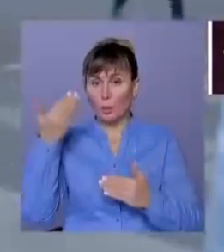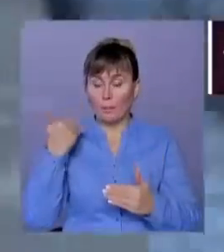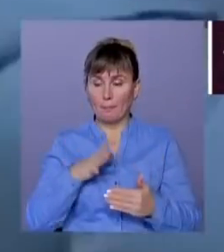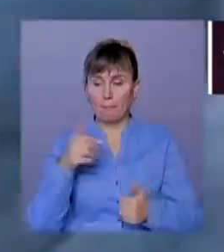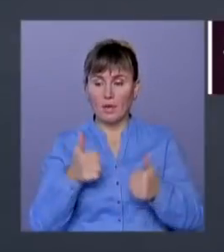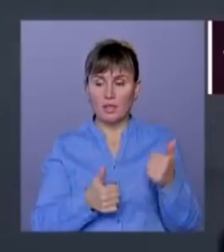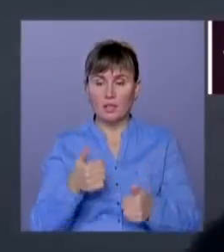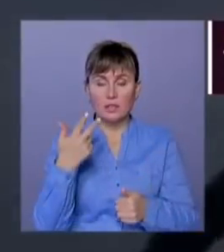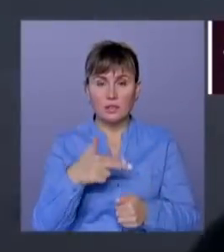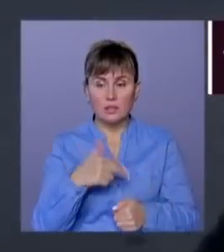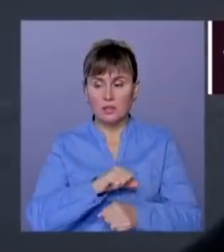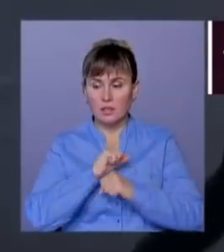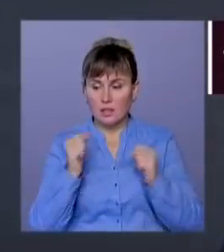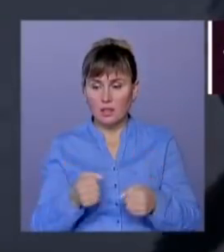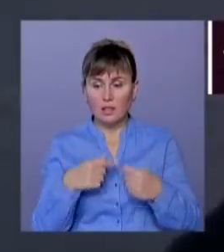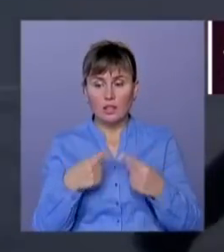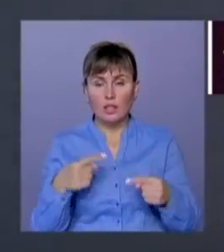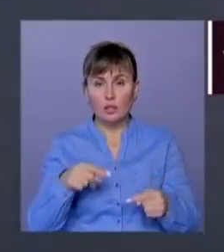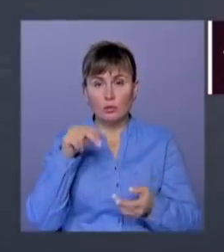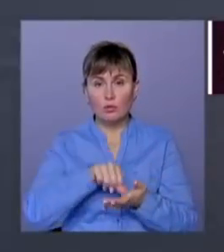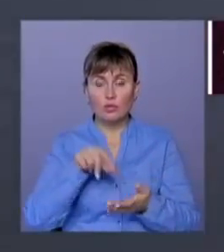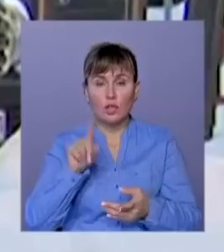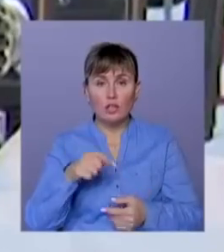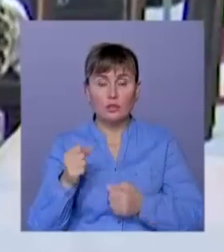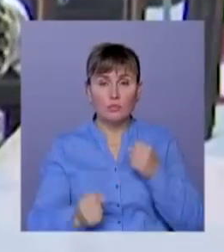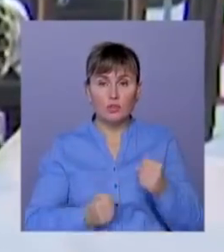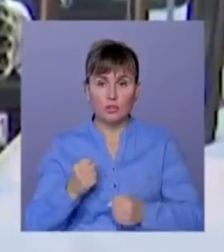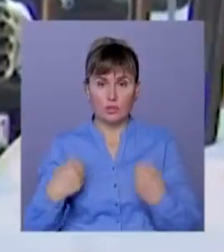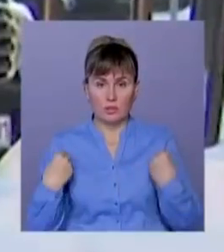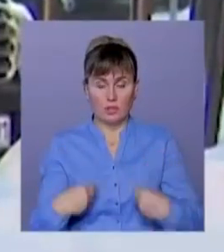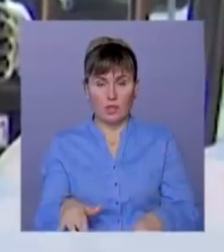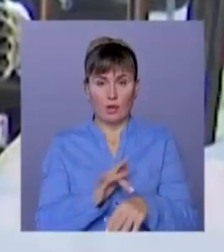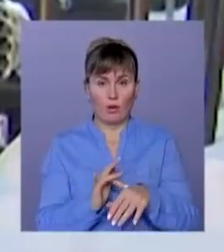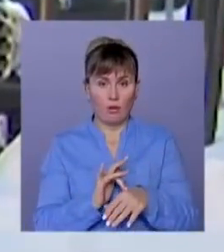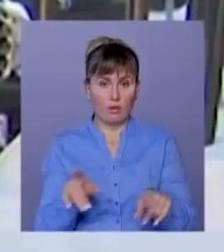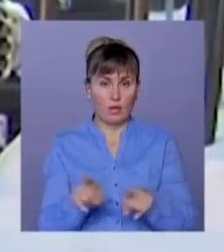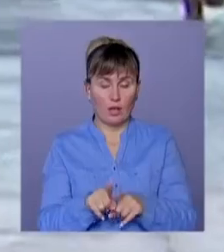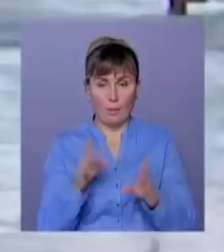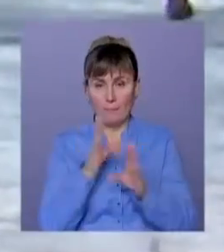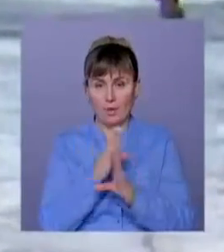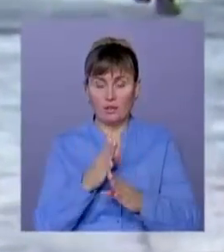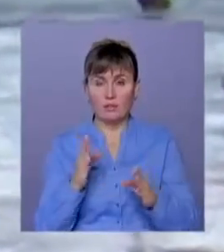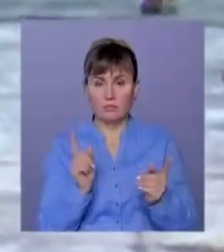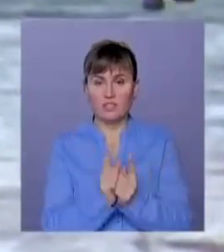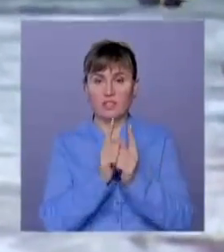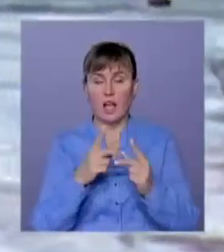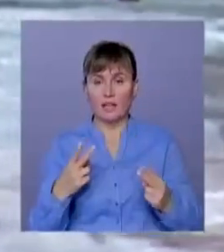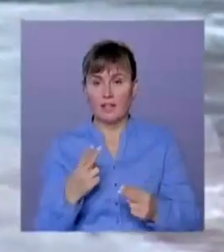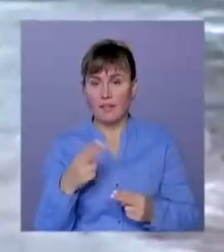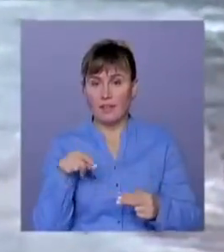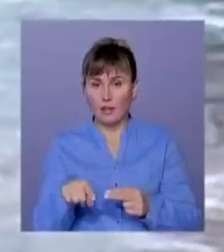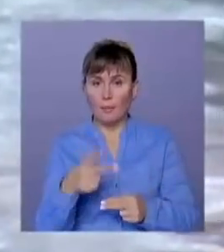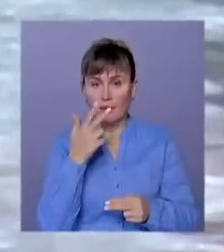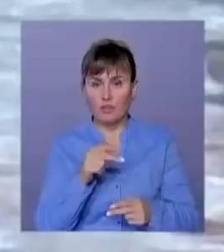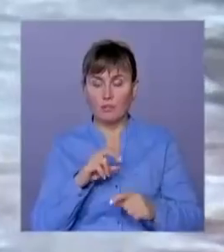в 30-градусный холод. Некоторые участники даже бежали топлес. С таким позитивом непогоду встречают жители столицы, видимо,